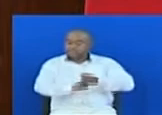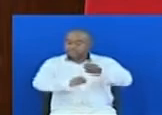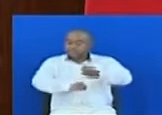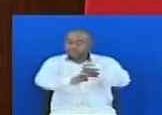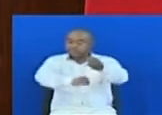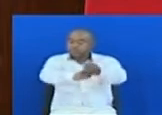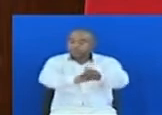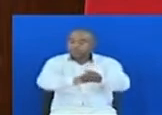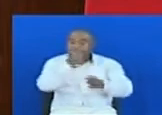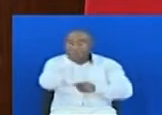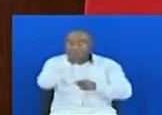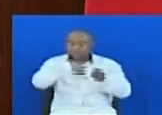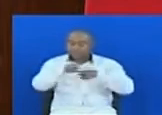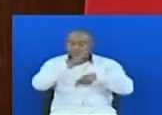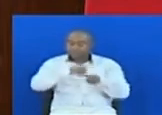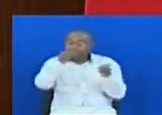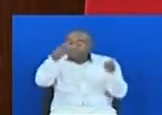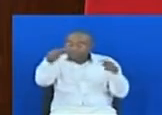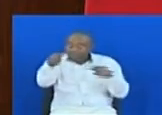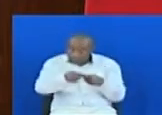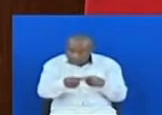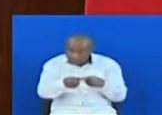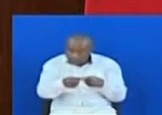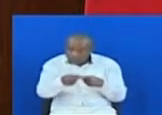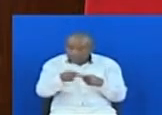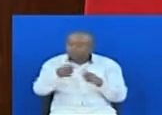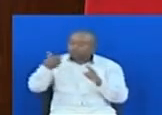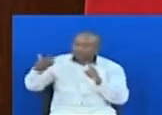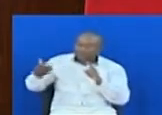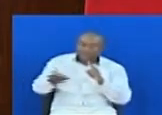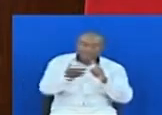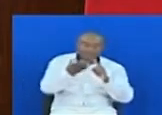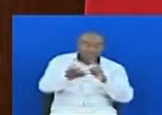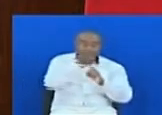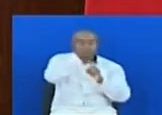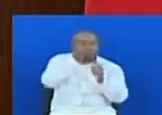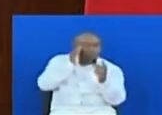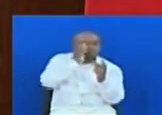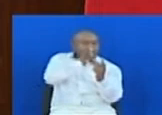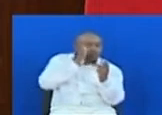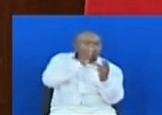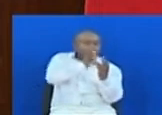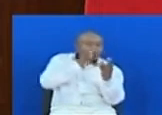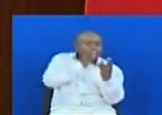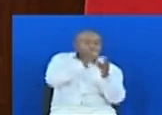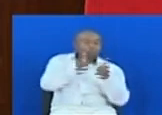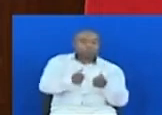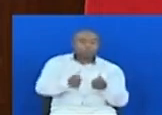katika kipindi kifupi tutafikia malengo yale ambayo tumeyafikia.